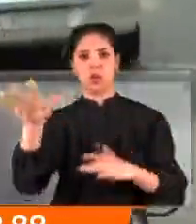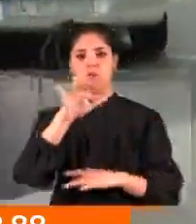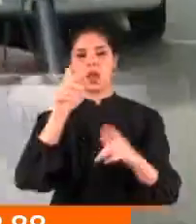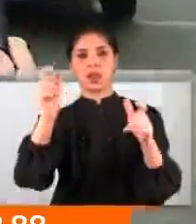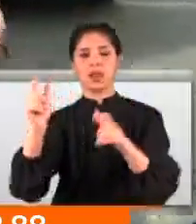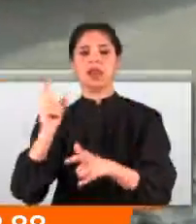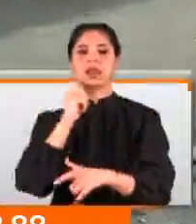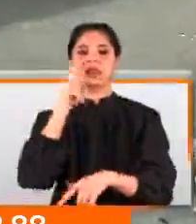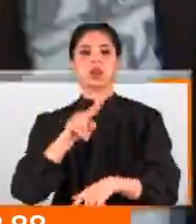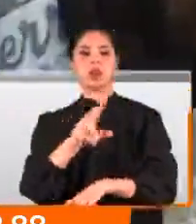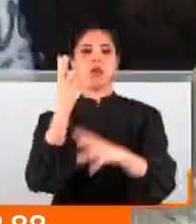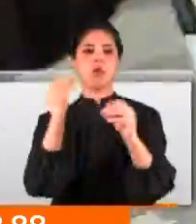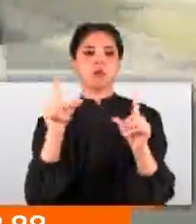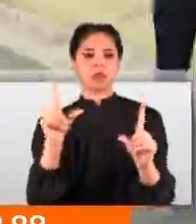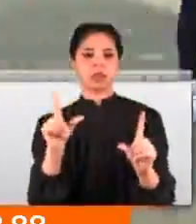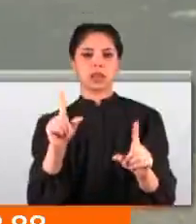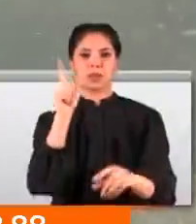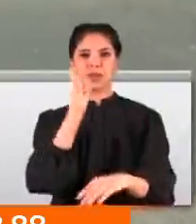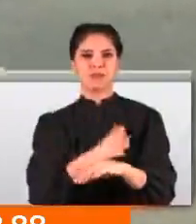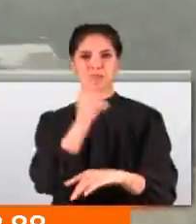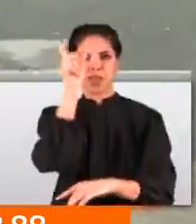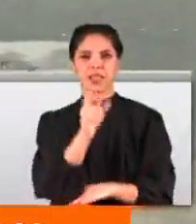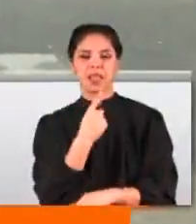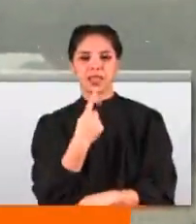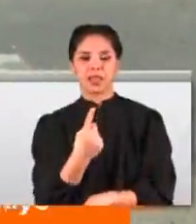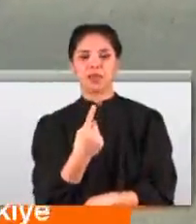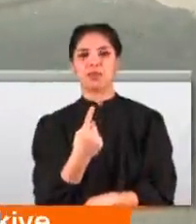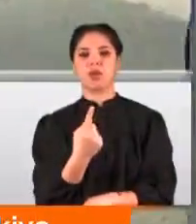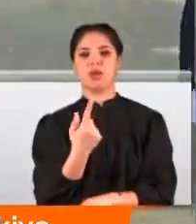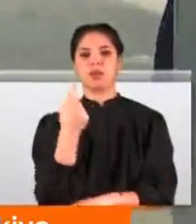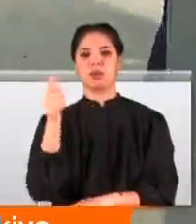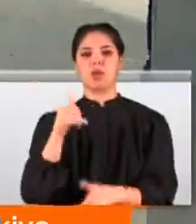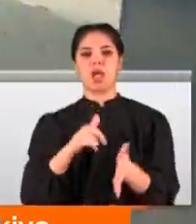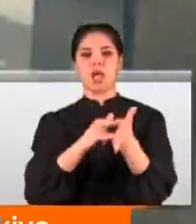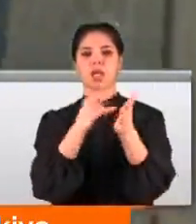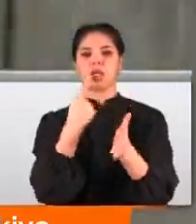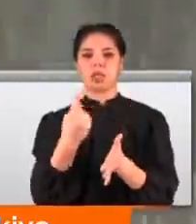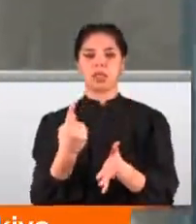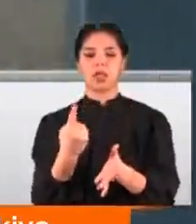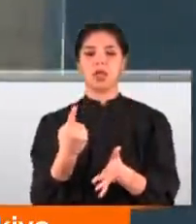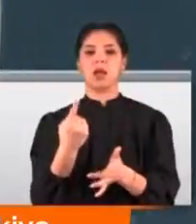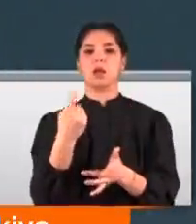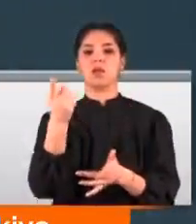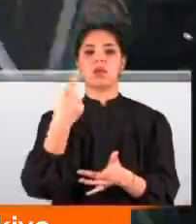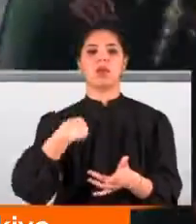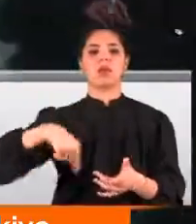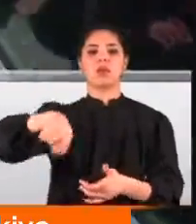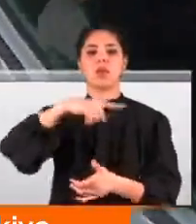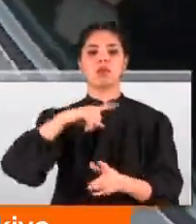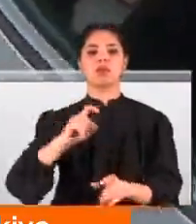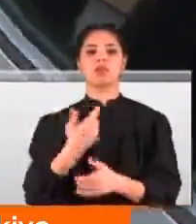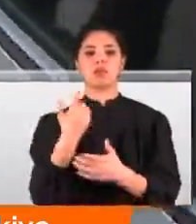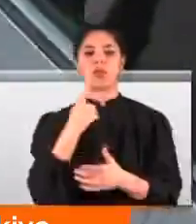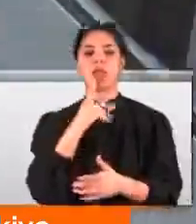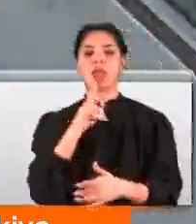yolların olması lazım. Bir vatandaş diyecek ki bana mesela burada asansör diye. Yoksa ben bu asansörün çevresinde dolaşırım. Elektrik